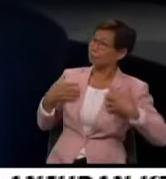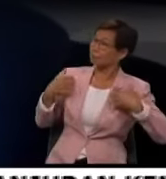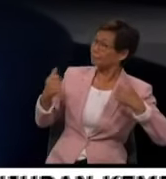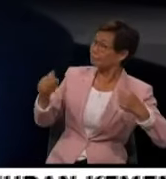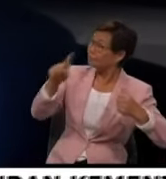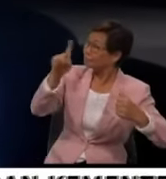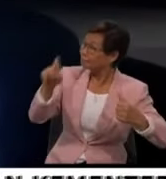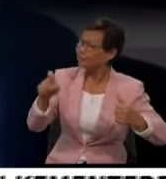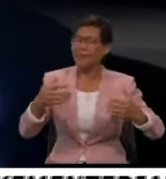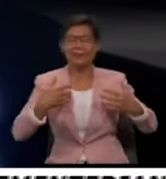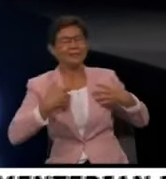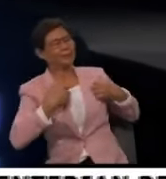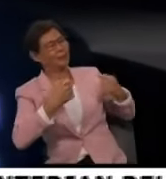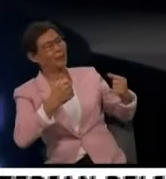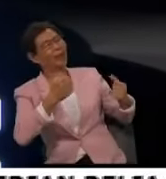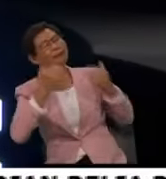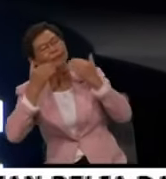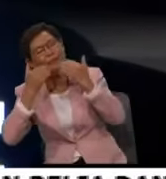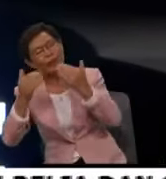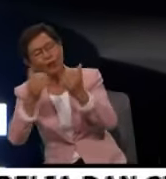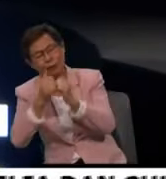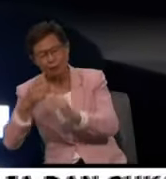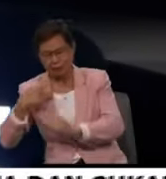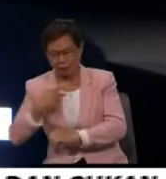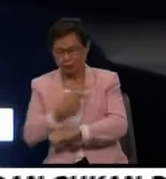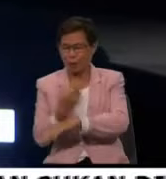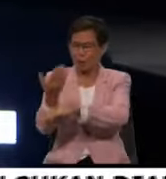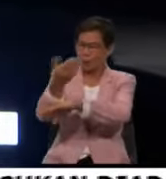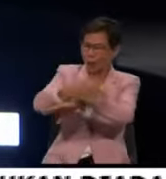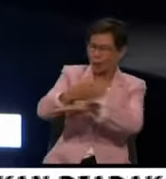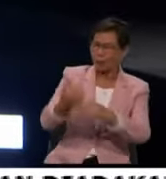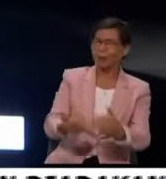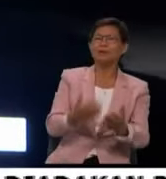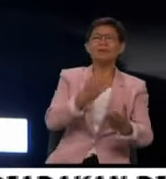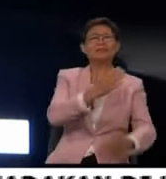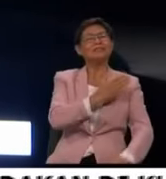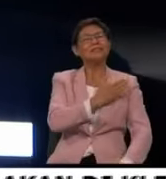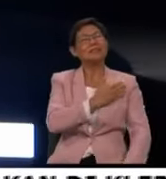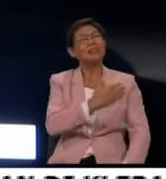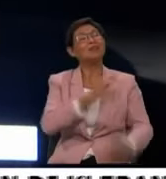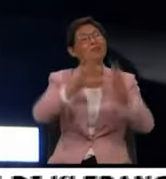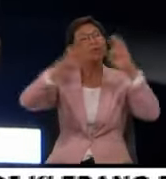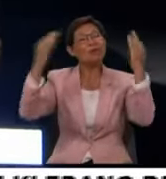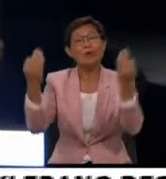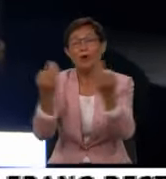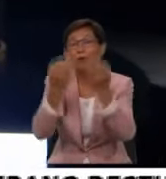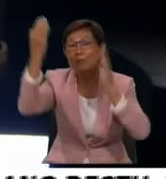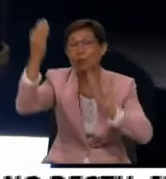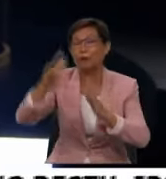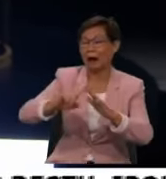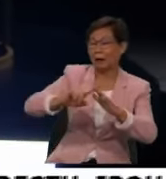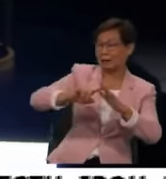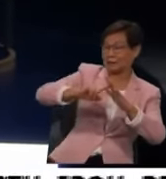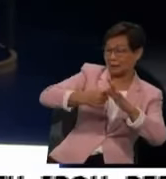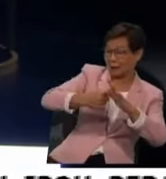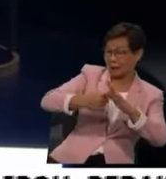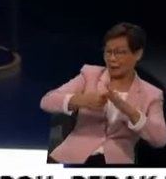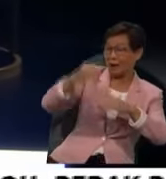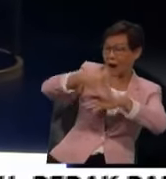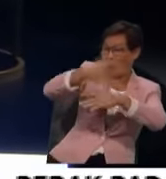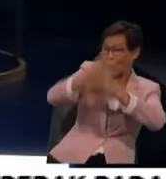juga. Terima kasih kerana bersama-sama kami malam ini. Hormat dan salam keluarga Malaysia. M hm. Baik Datuk Seri, permulaan